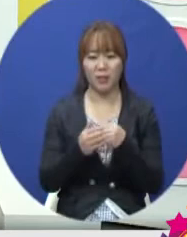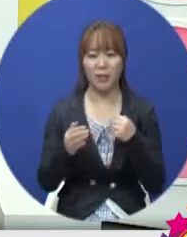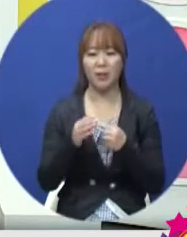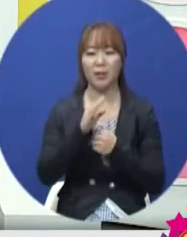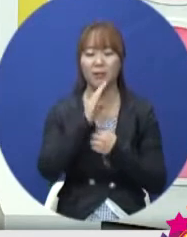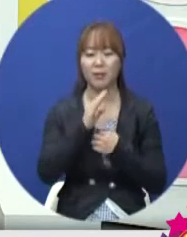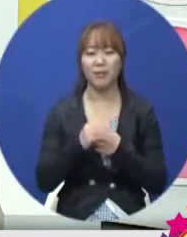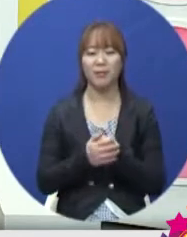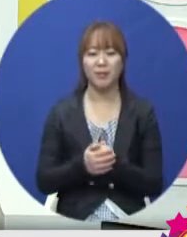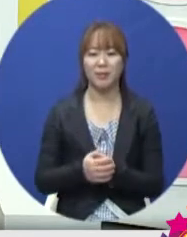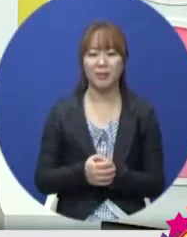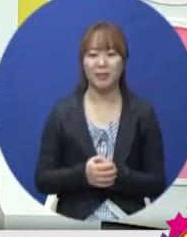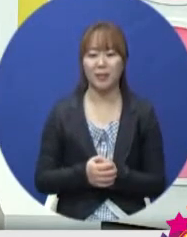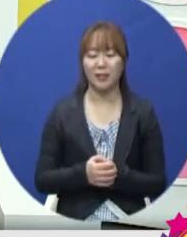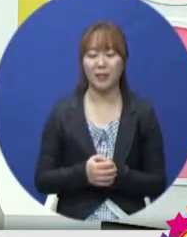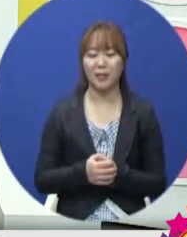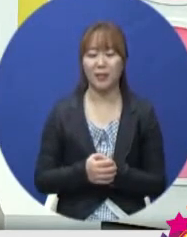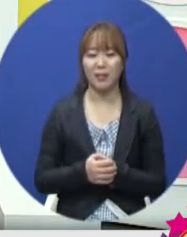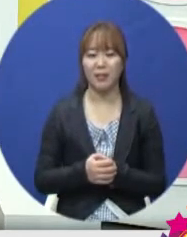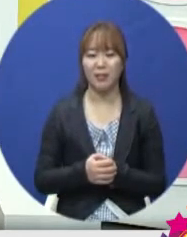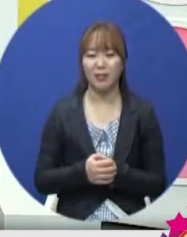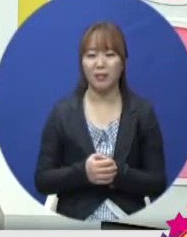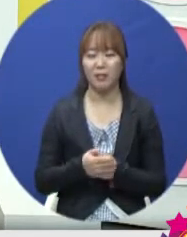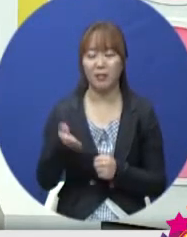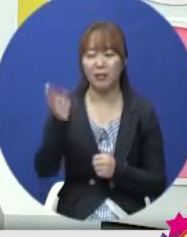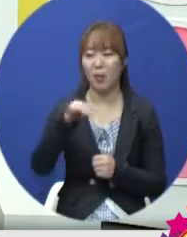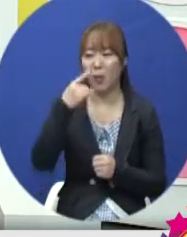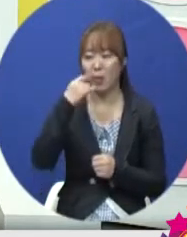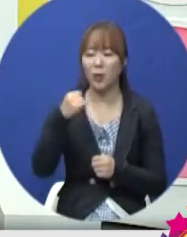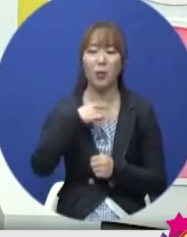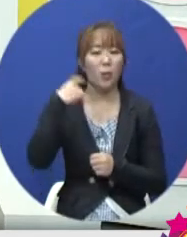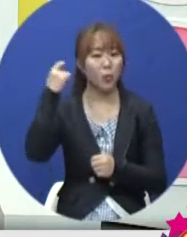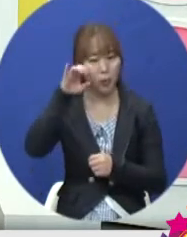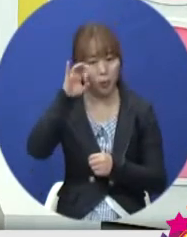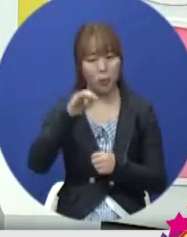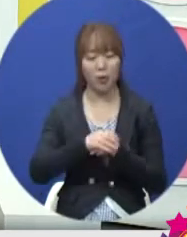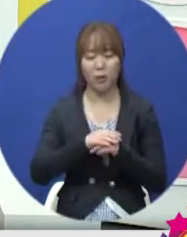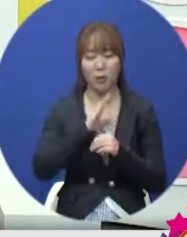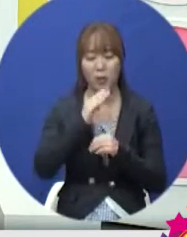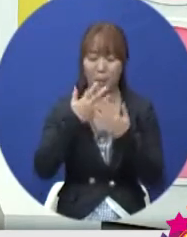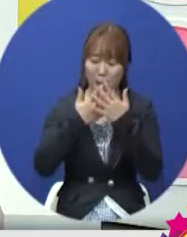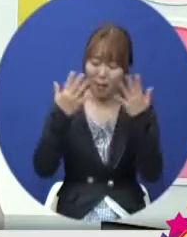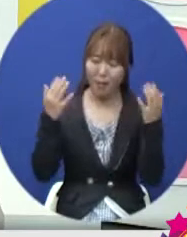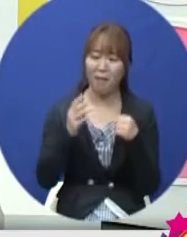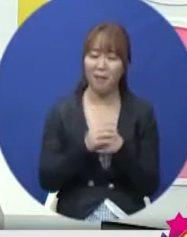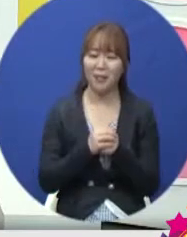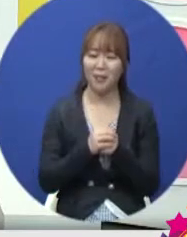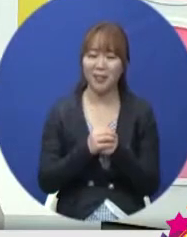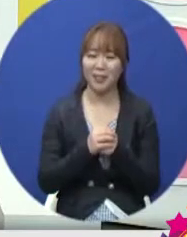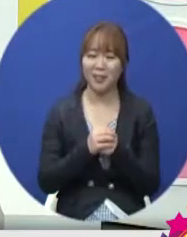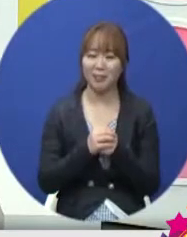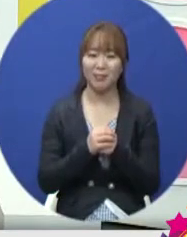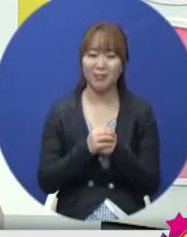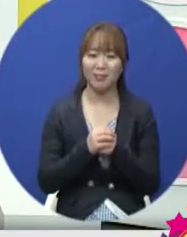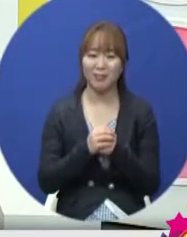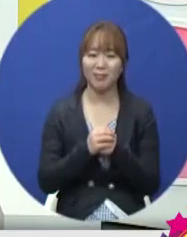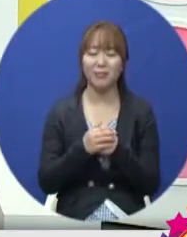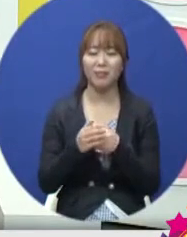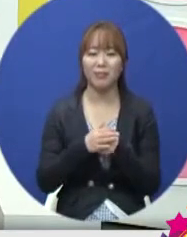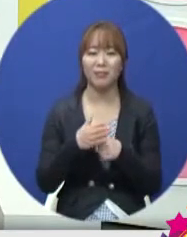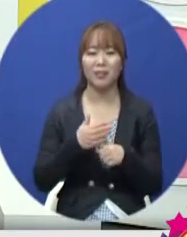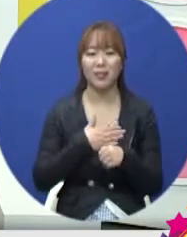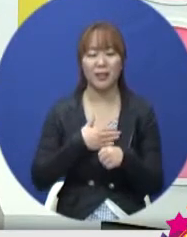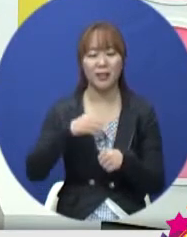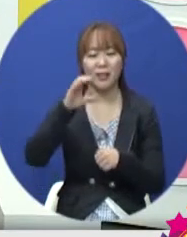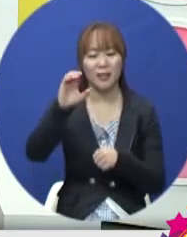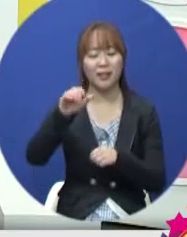너무. 근데도 그래. 어머님, 야, 근데 굉장히 목소리는 밝으세요. 그러게요. 그래서 제가 저는 성당